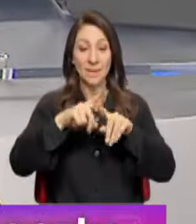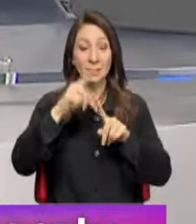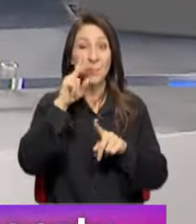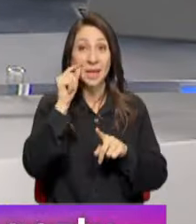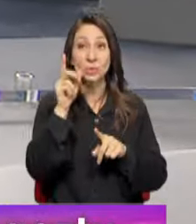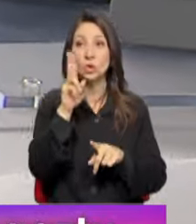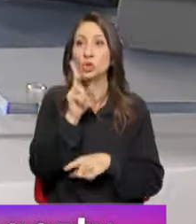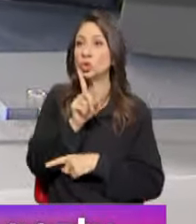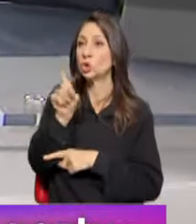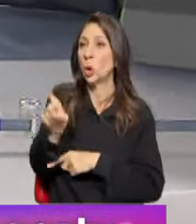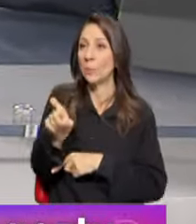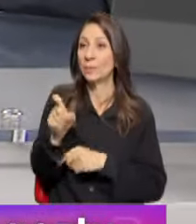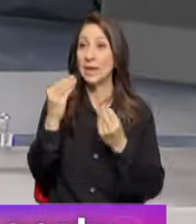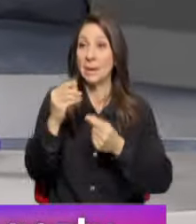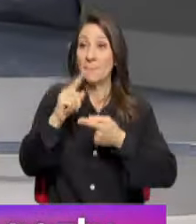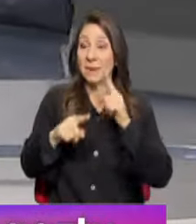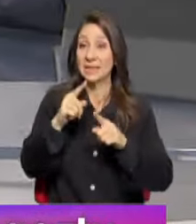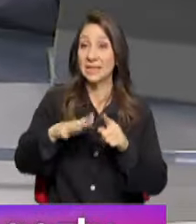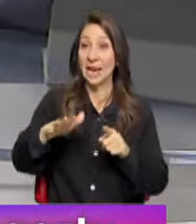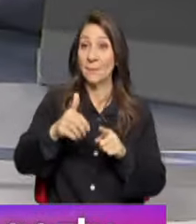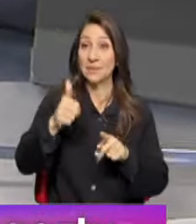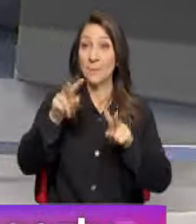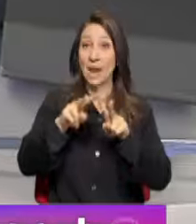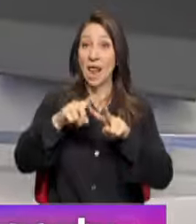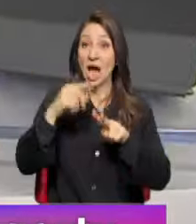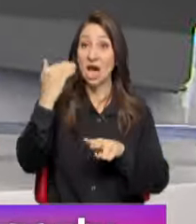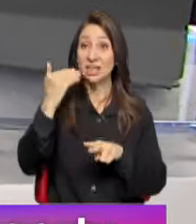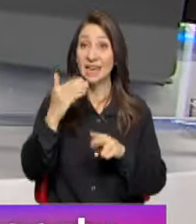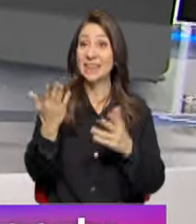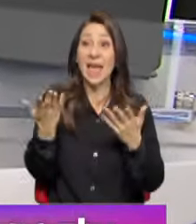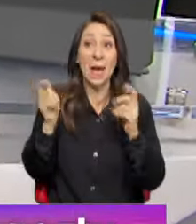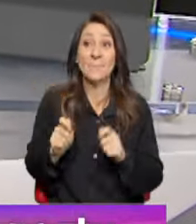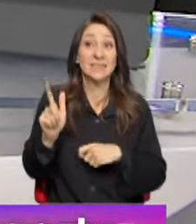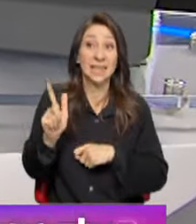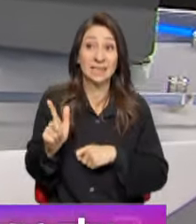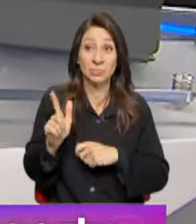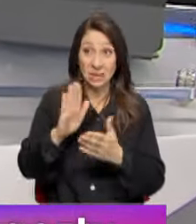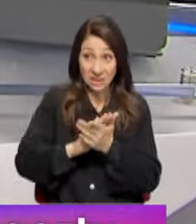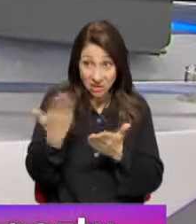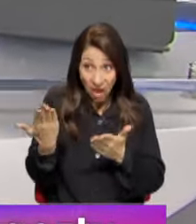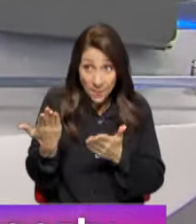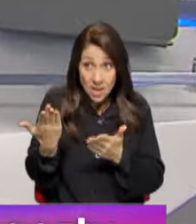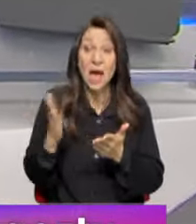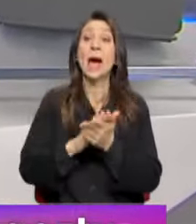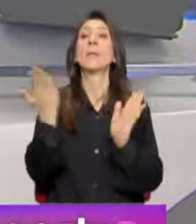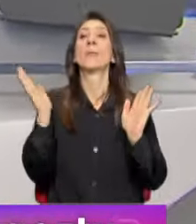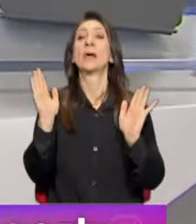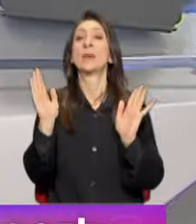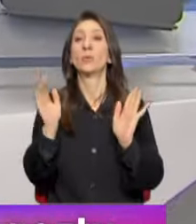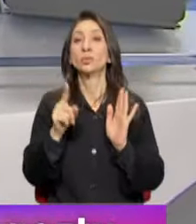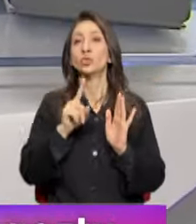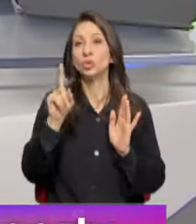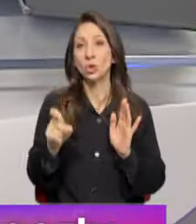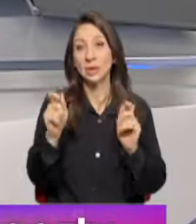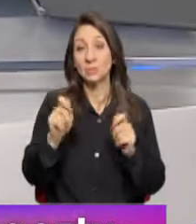son sorum. İYİ Parti'nin Genel Başkanı Meral Akşener ne yapmalı? İstifa etmeli mi, etmemeli mi? Bu